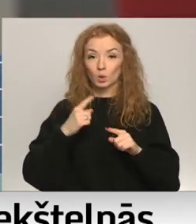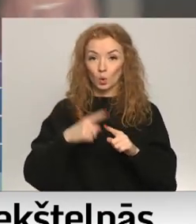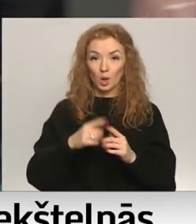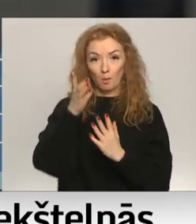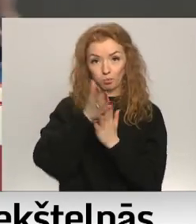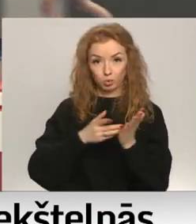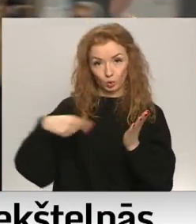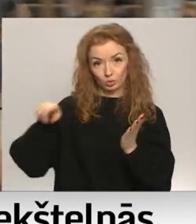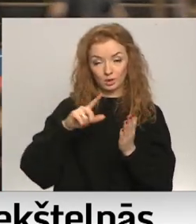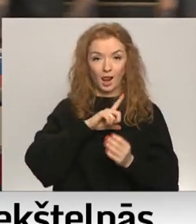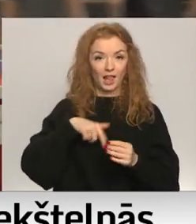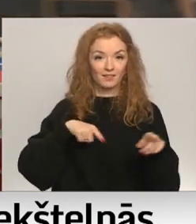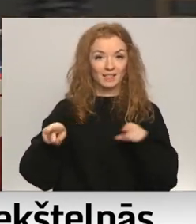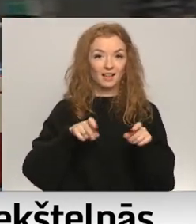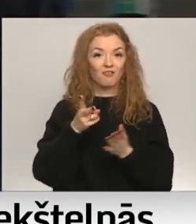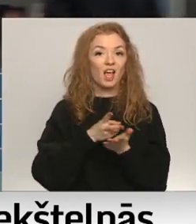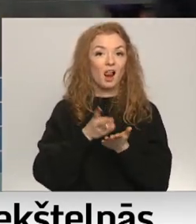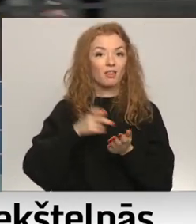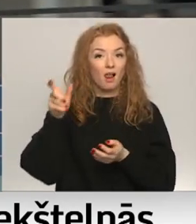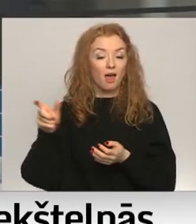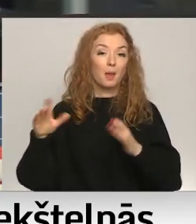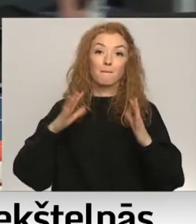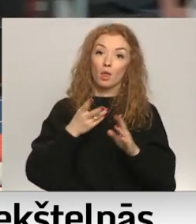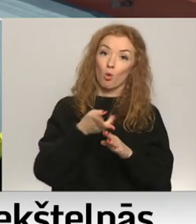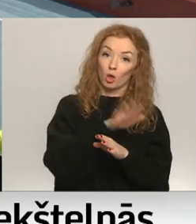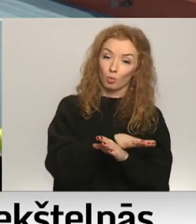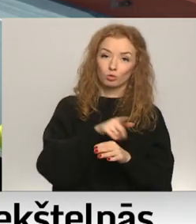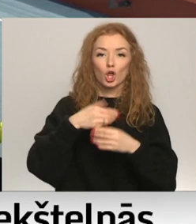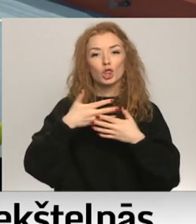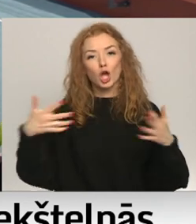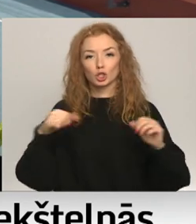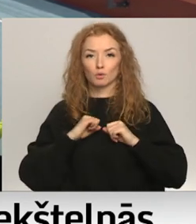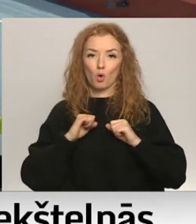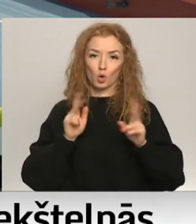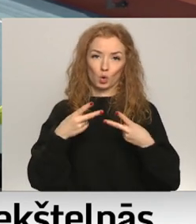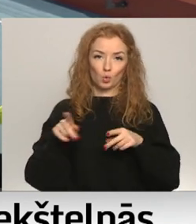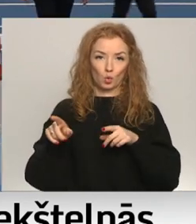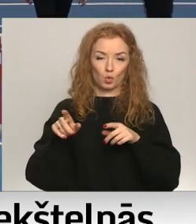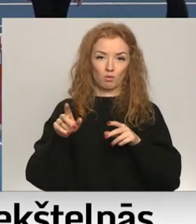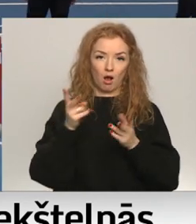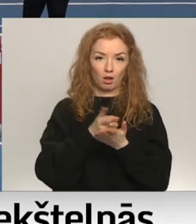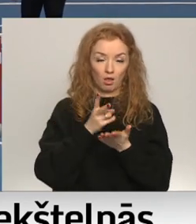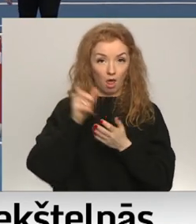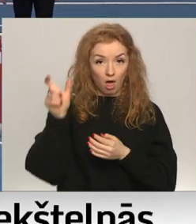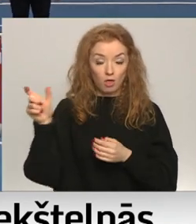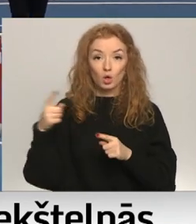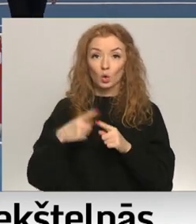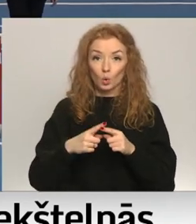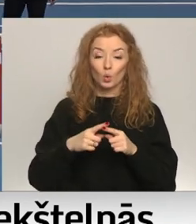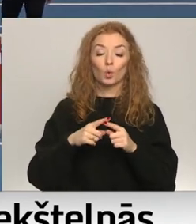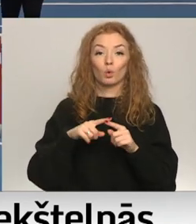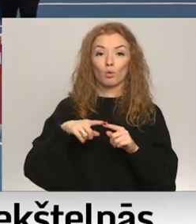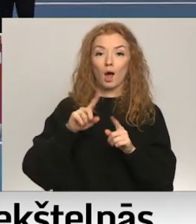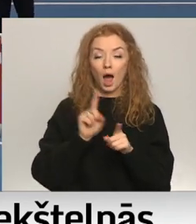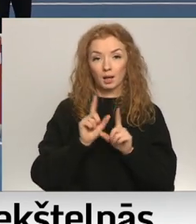nekā puse ir Latvijas izlases vieglatlēti, bet pārējie ir dažādu sporta klubu atlēti. Pēc jaunā gada uz sporta manēžu